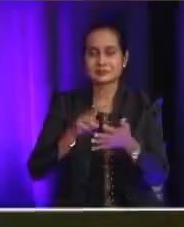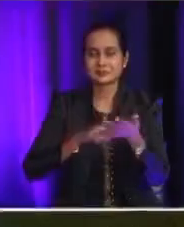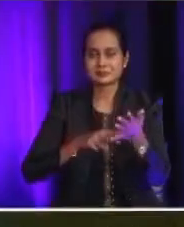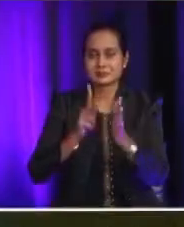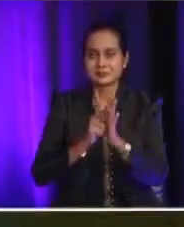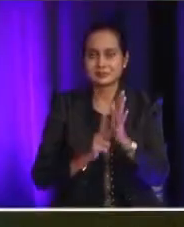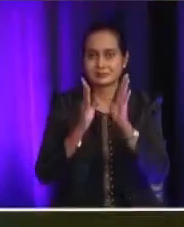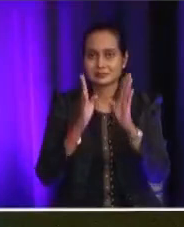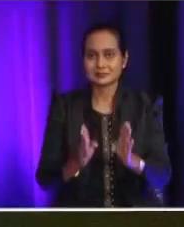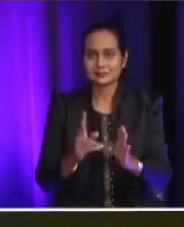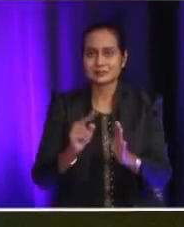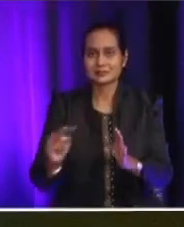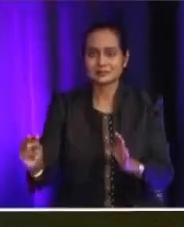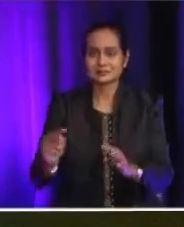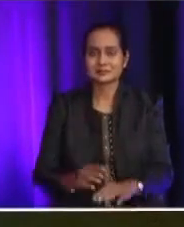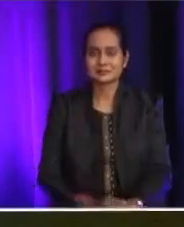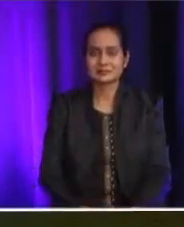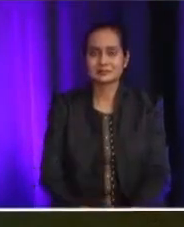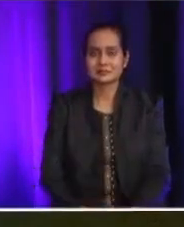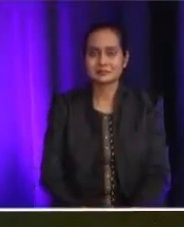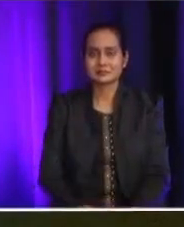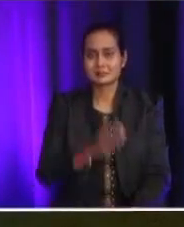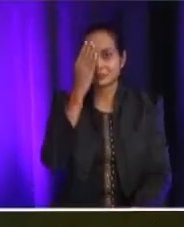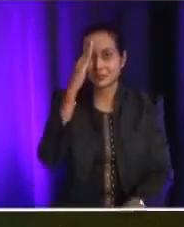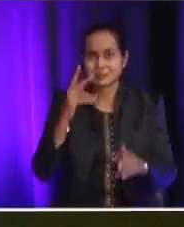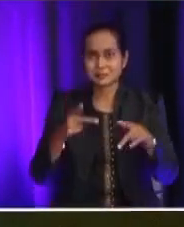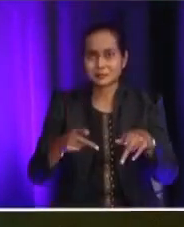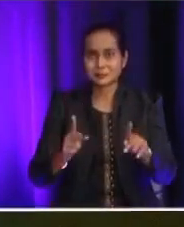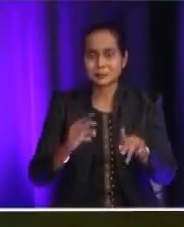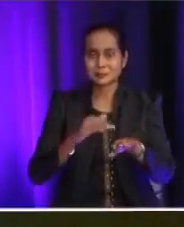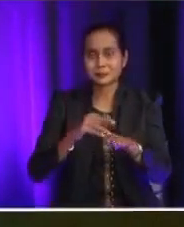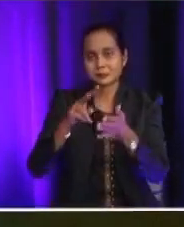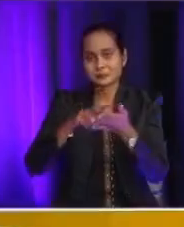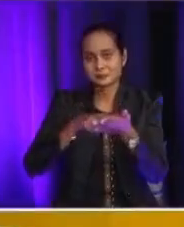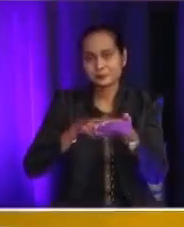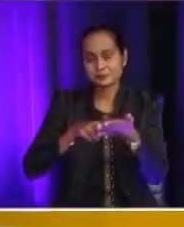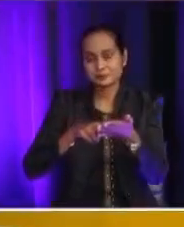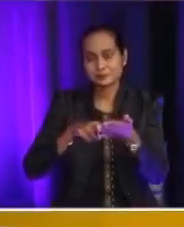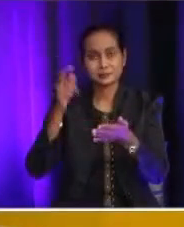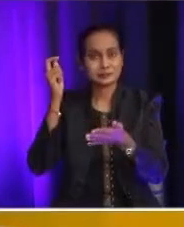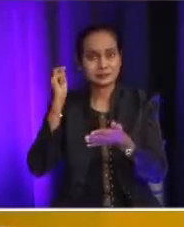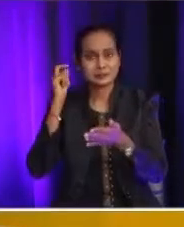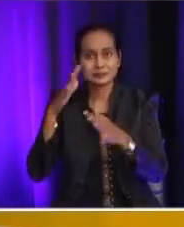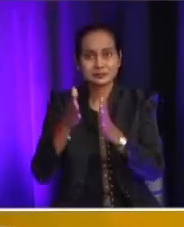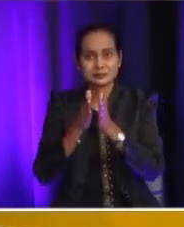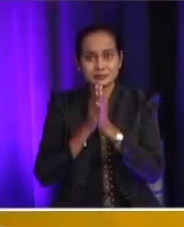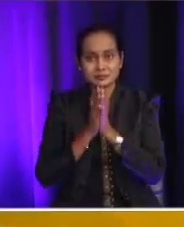Jadi Akmal, kita bagi peluang kat murid-murid kita sebab tadi cikgu dah minta mereka buka muka